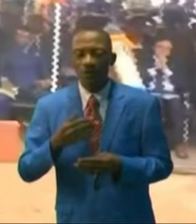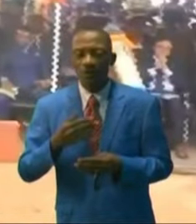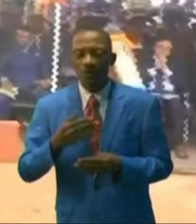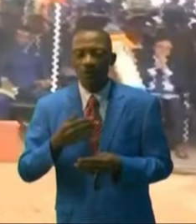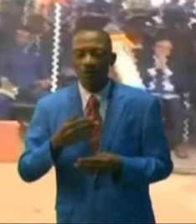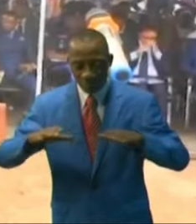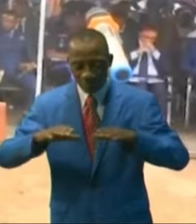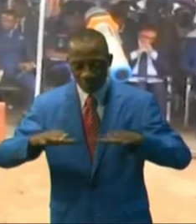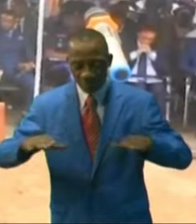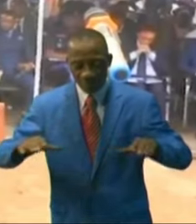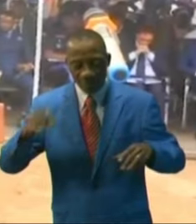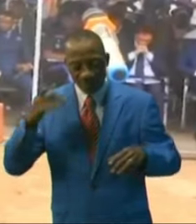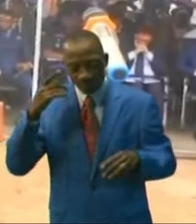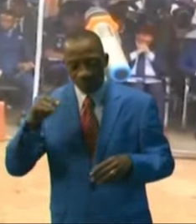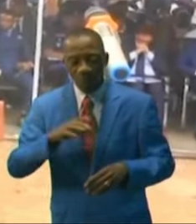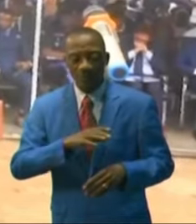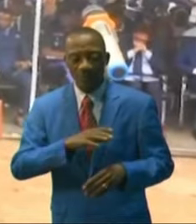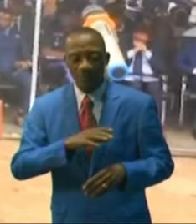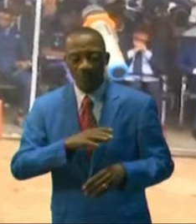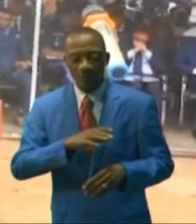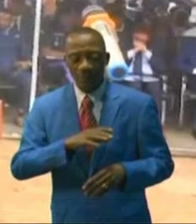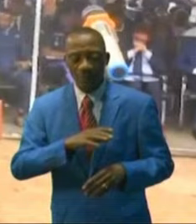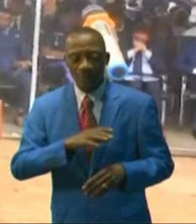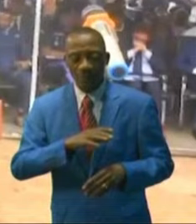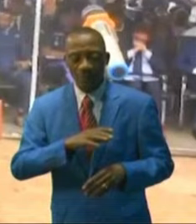la collaboration de la population